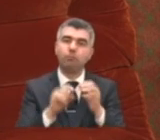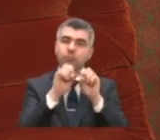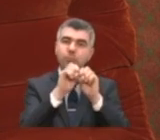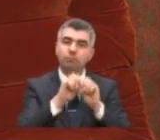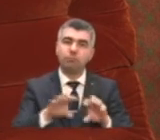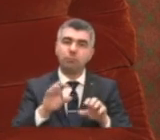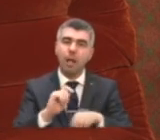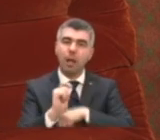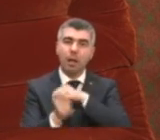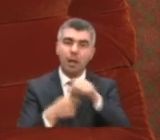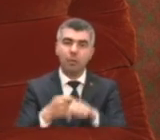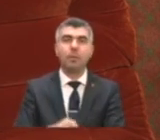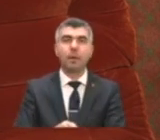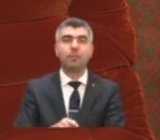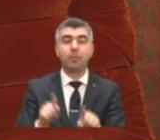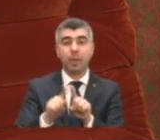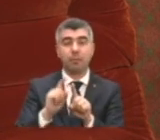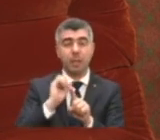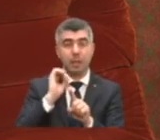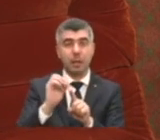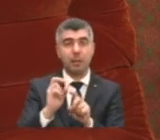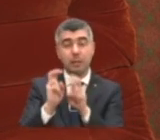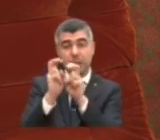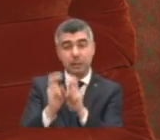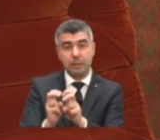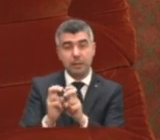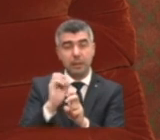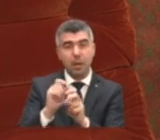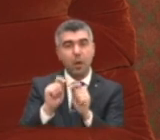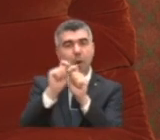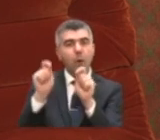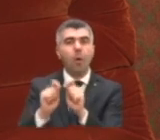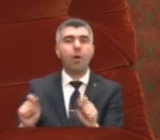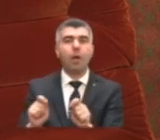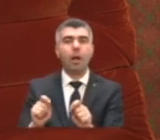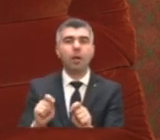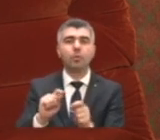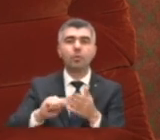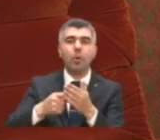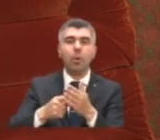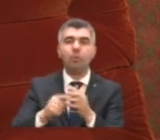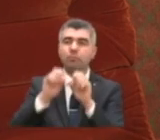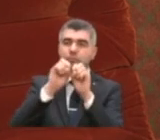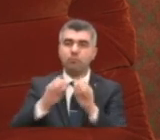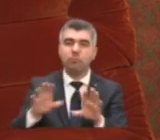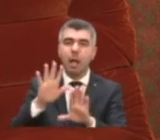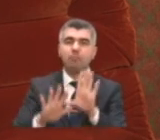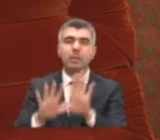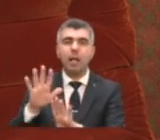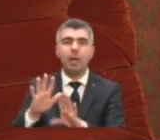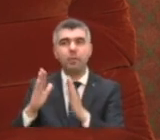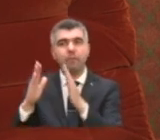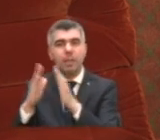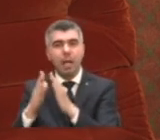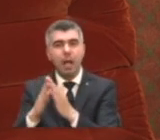الدواور اللي تسميهم الميني غريد، لأجل ضمان الاستقلالية ديال التسويد ديال الساكنة. تكون عندك واحد 15 منزل 20